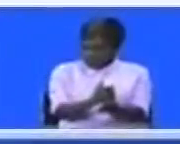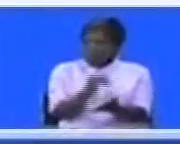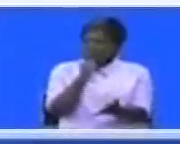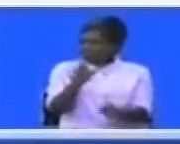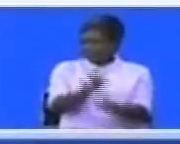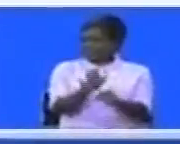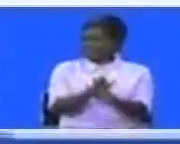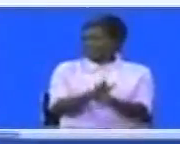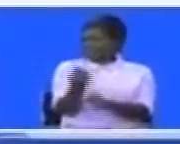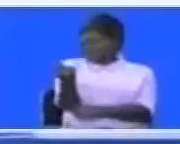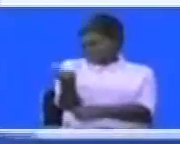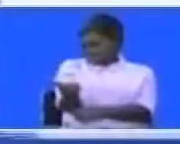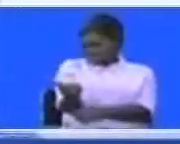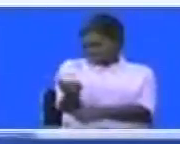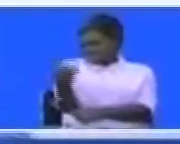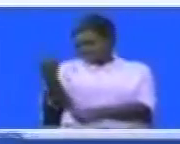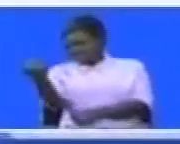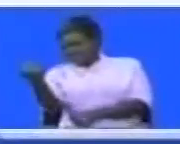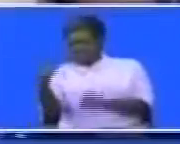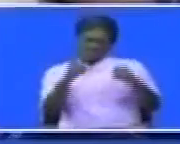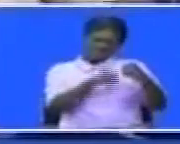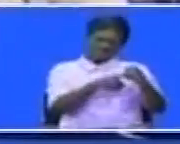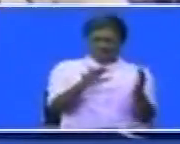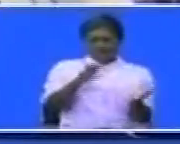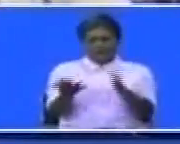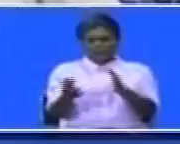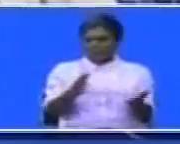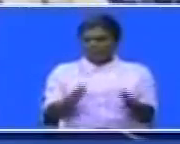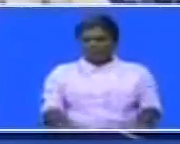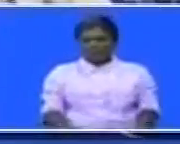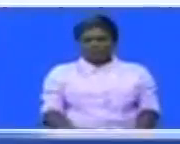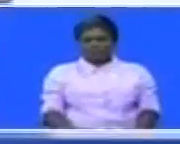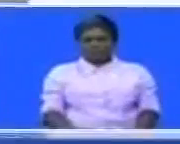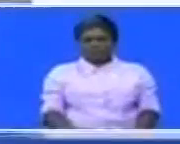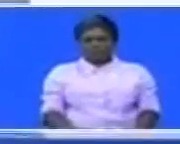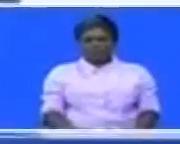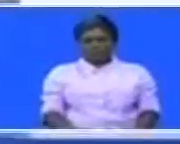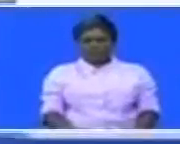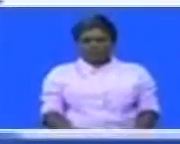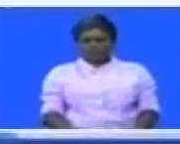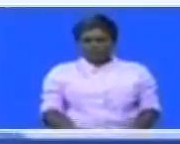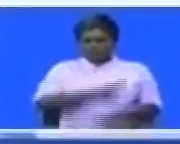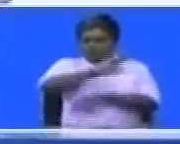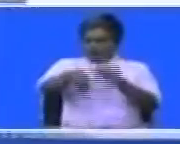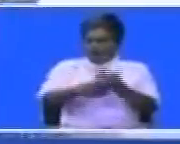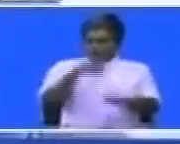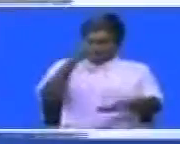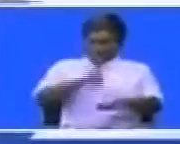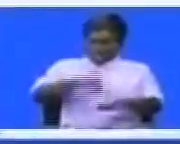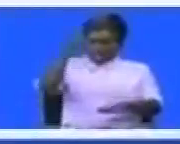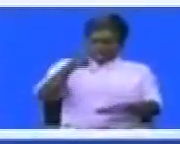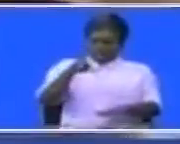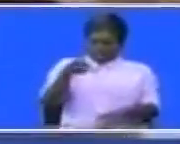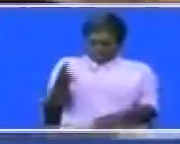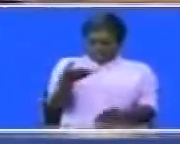wengi, ni kama watano wa sita hivi. Hii tabu zote za Embu ni